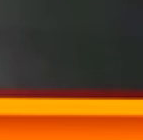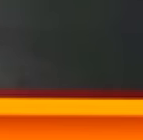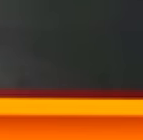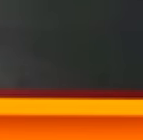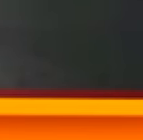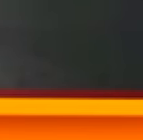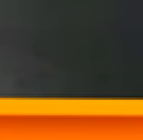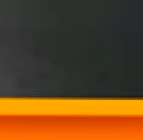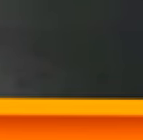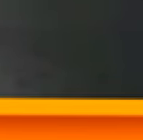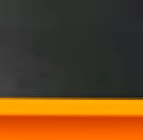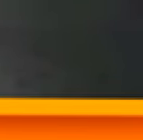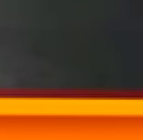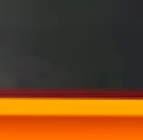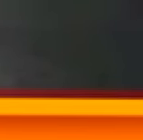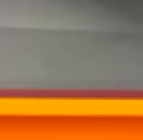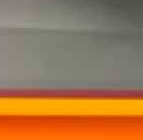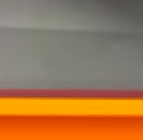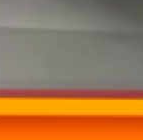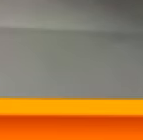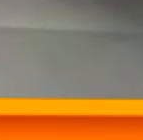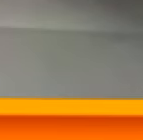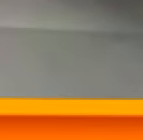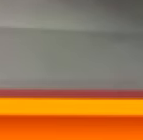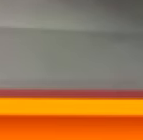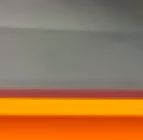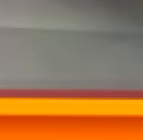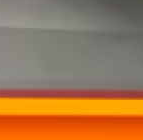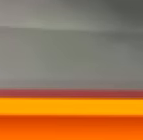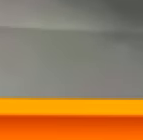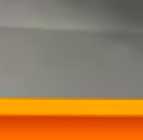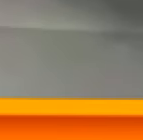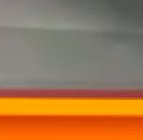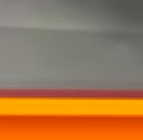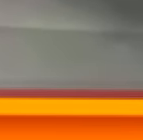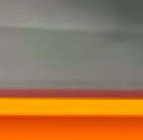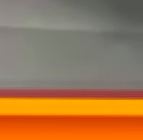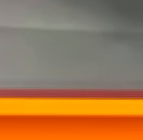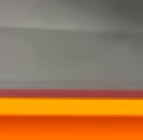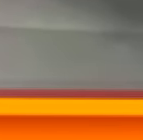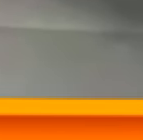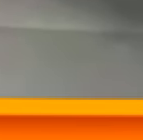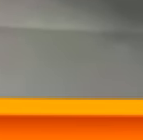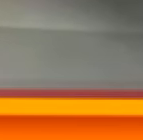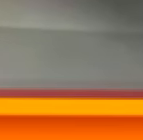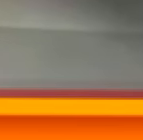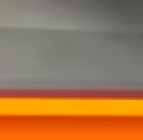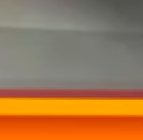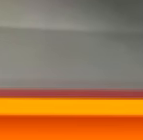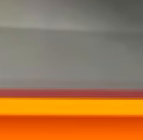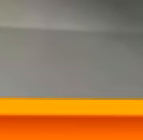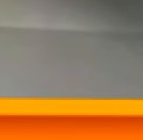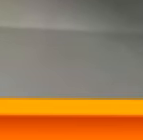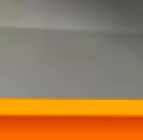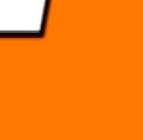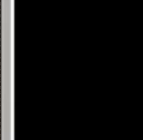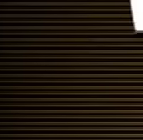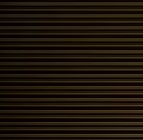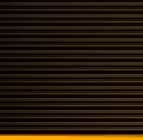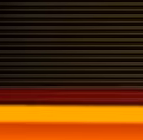News 5 Exclusive. Pag nanakaw ng motorsiklo sa Naic, Cavite, nakuhanan din ng CCTV.